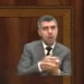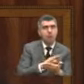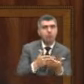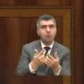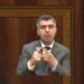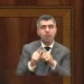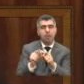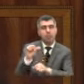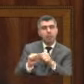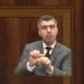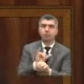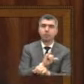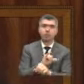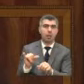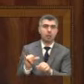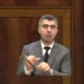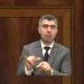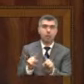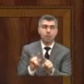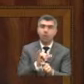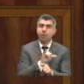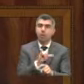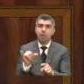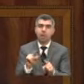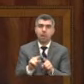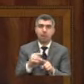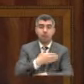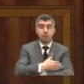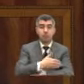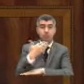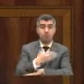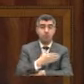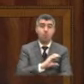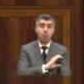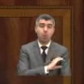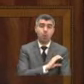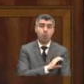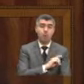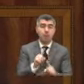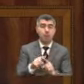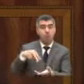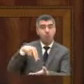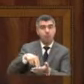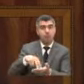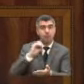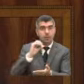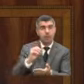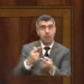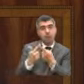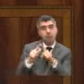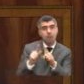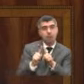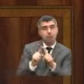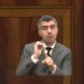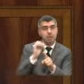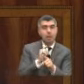حاجه ما خسرت لكمش. وما يمكنش شي باراج غادي يمشي يوقف ديال البوليس يوقف في حي الرياض ولا يوقف في كاليفورنيا ولا في طريق زعير ولا